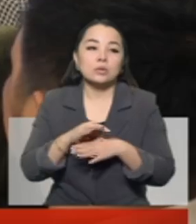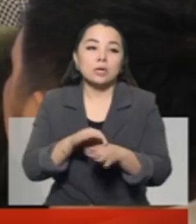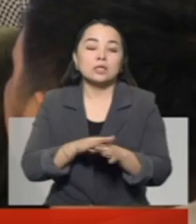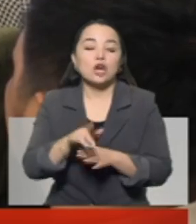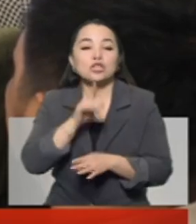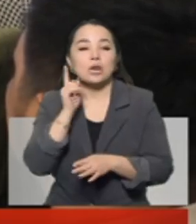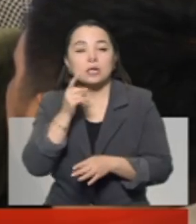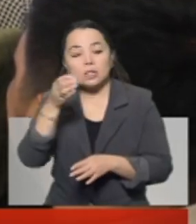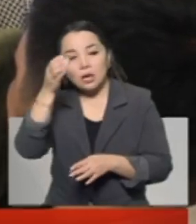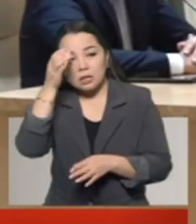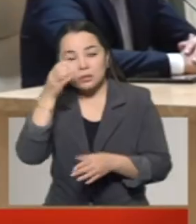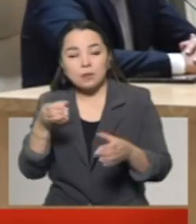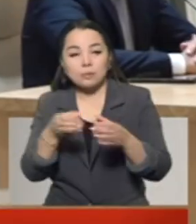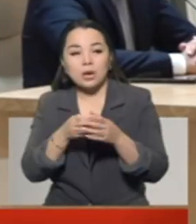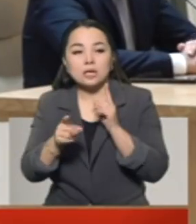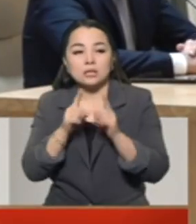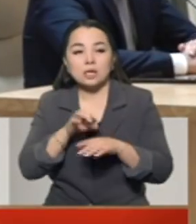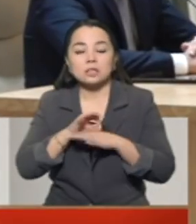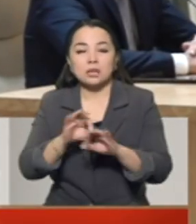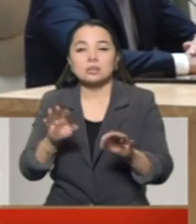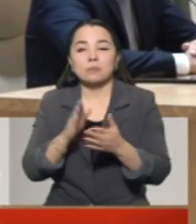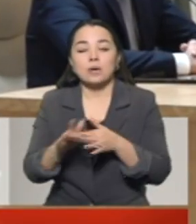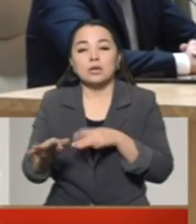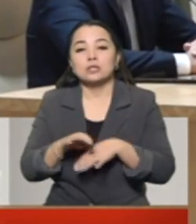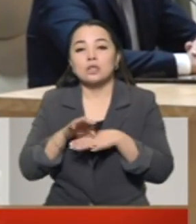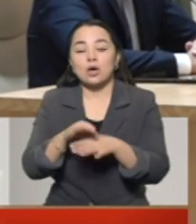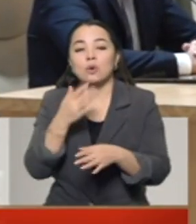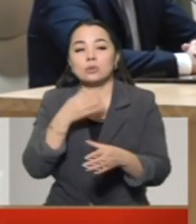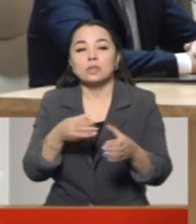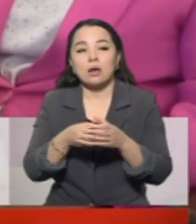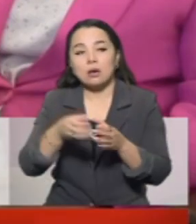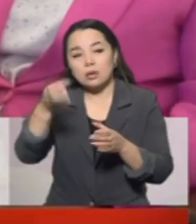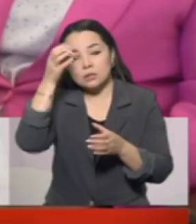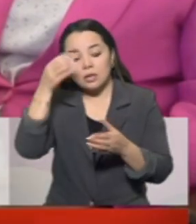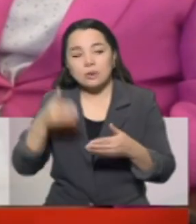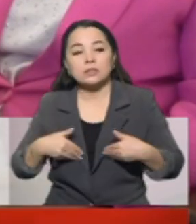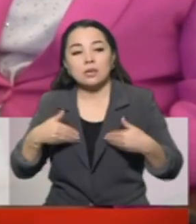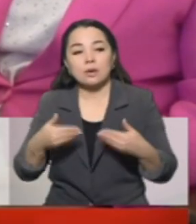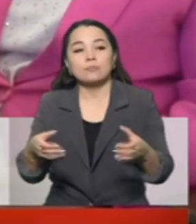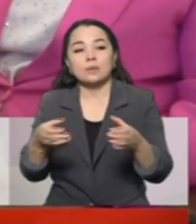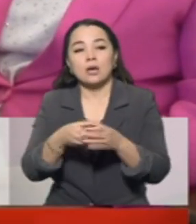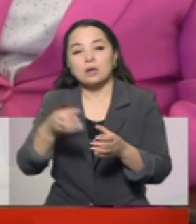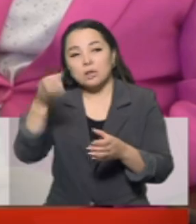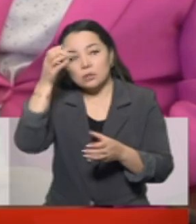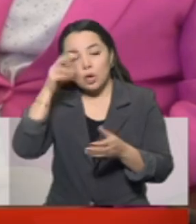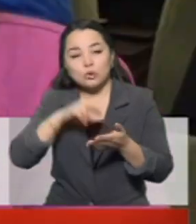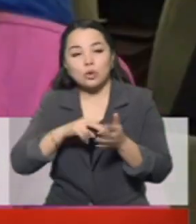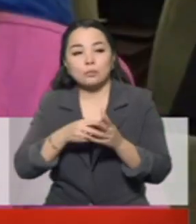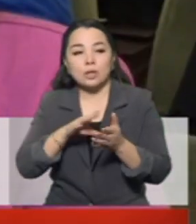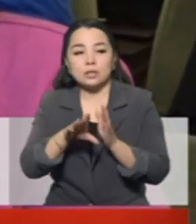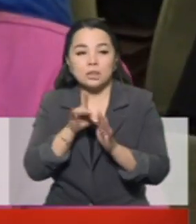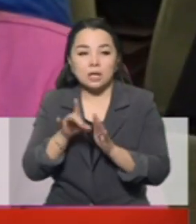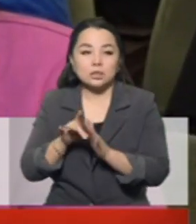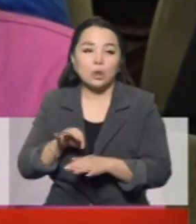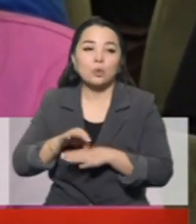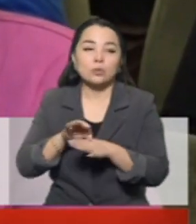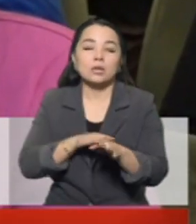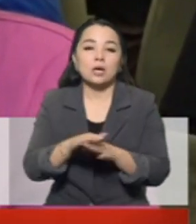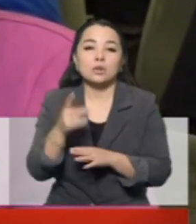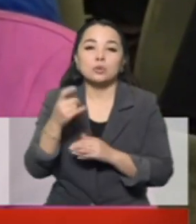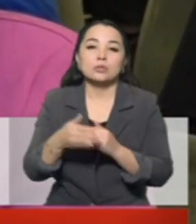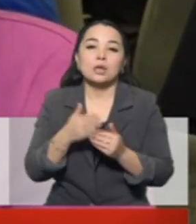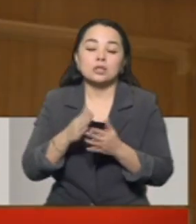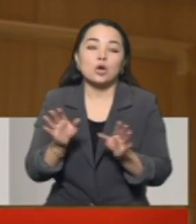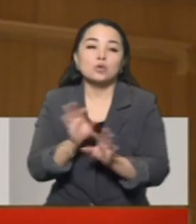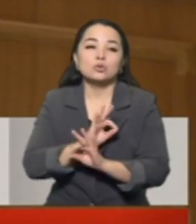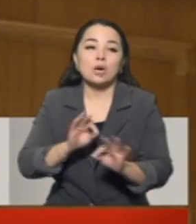жас ғалымдардың конгресінде айтылды. Шара аясында ұлттық ғылыми кеңес мүшелері ғылыми жобаларын іріктеуден өткізген 100-ден аса